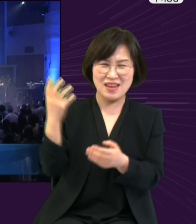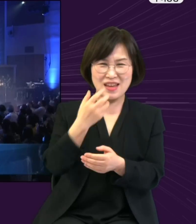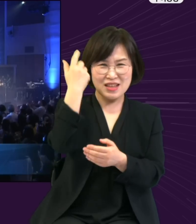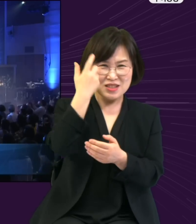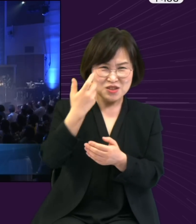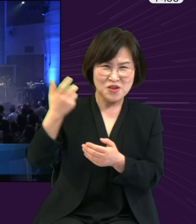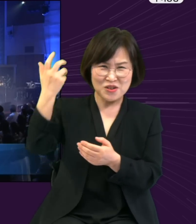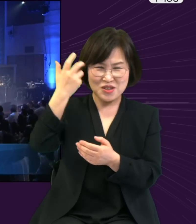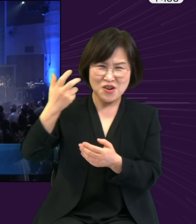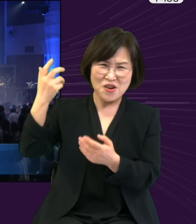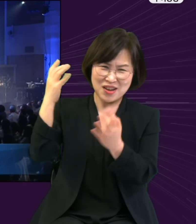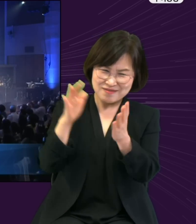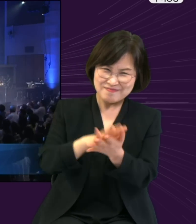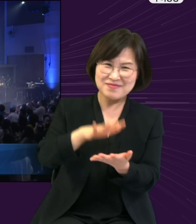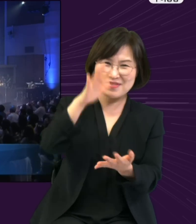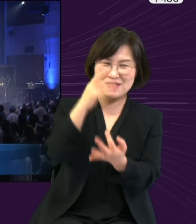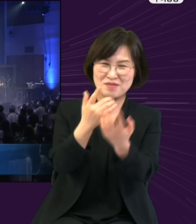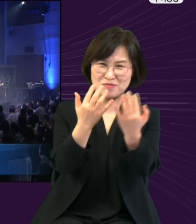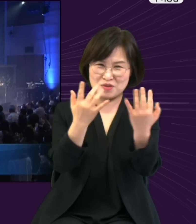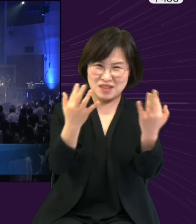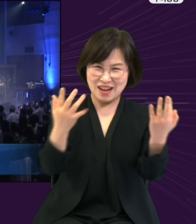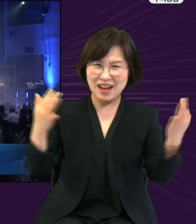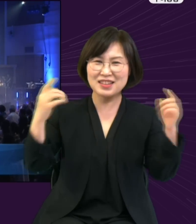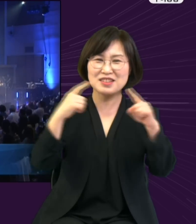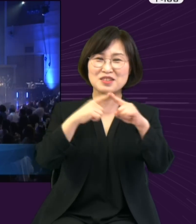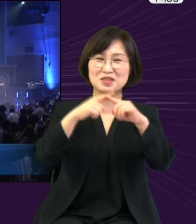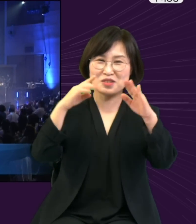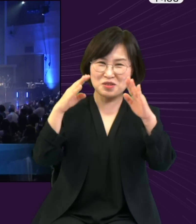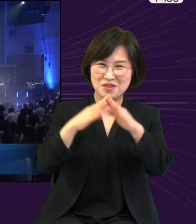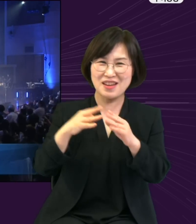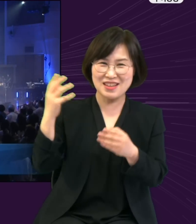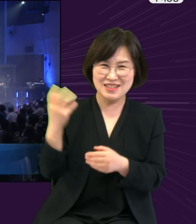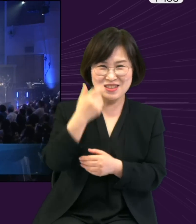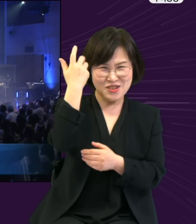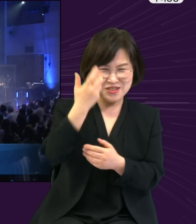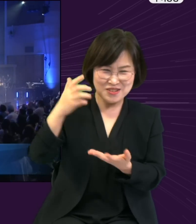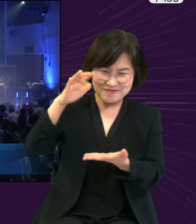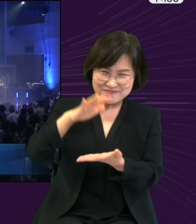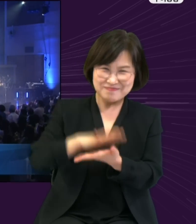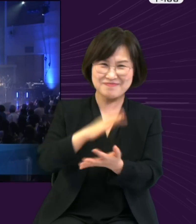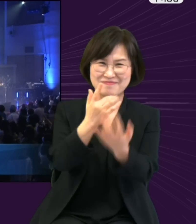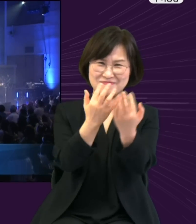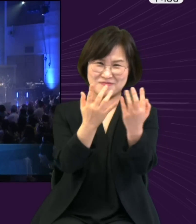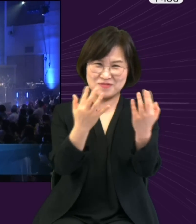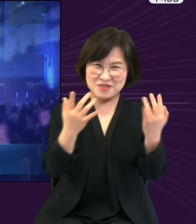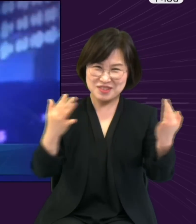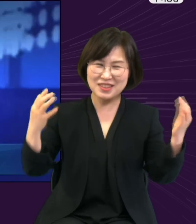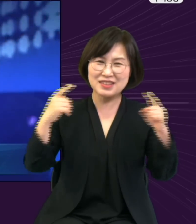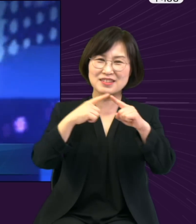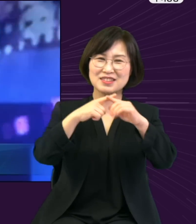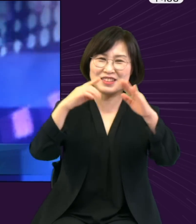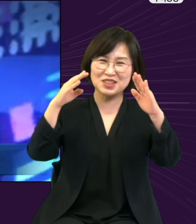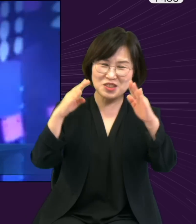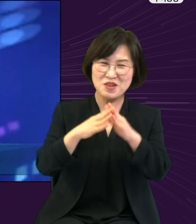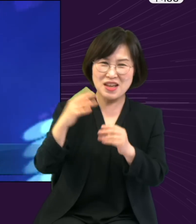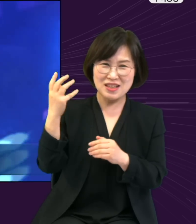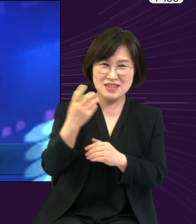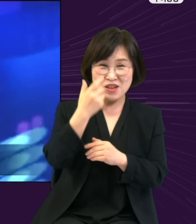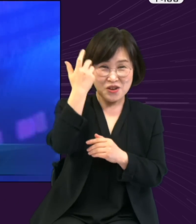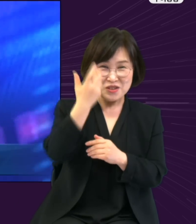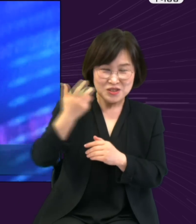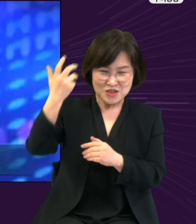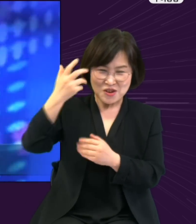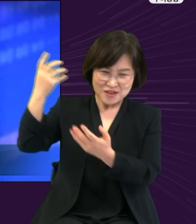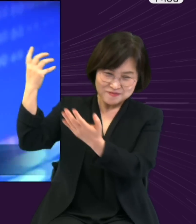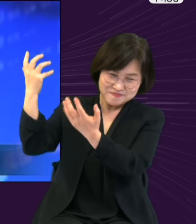fire. This is church on fire. This is church on fire. This is